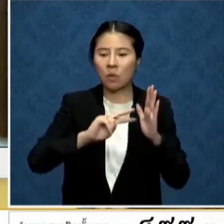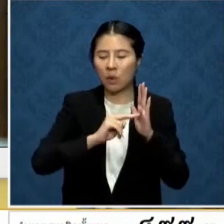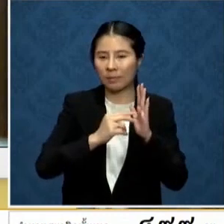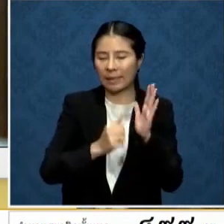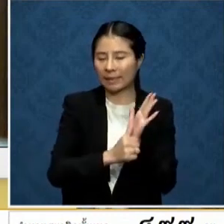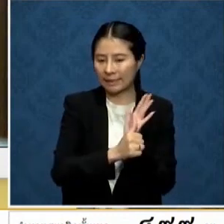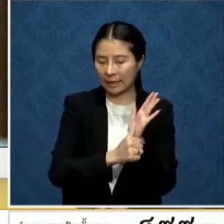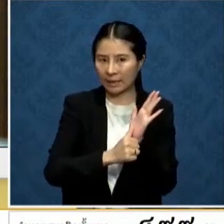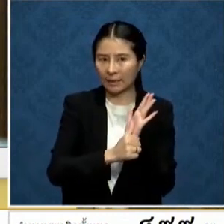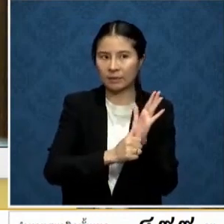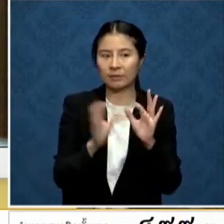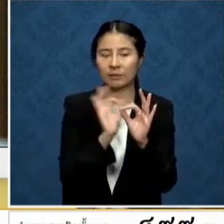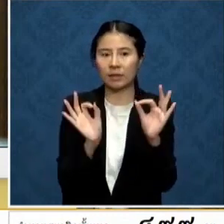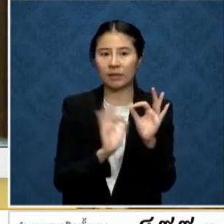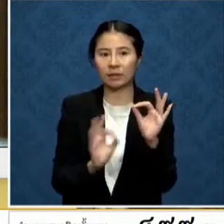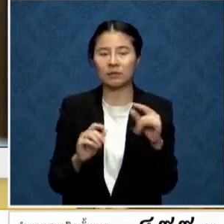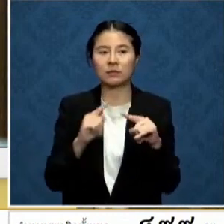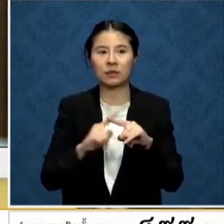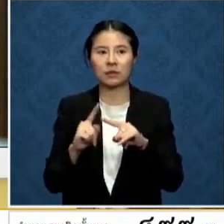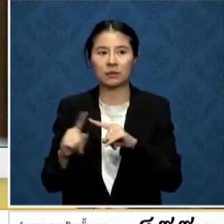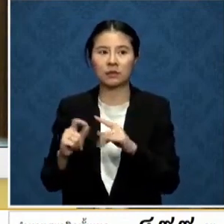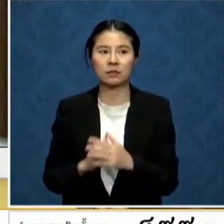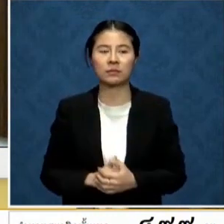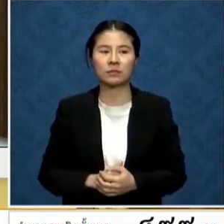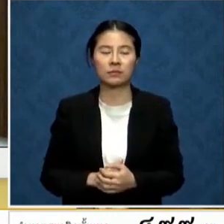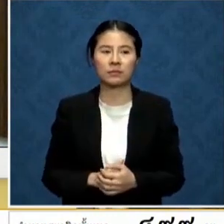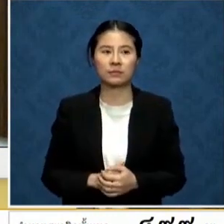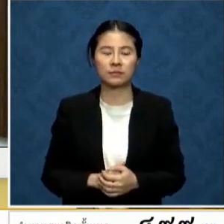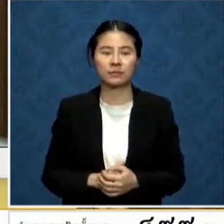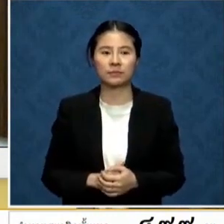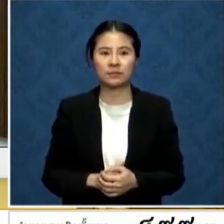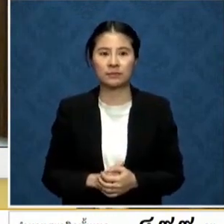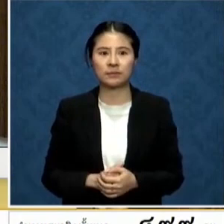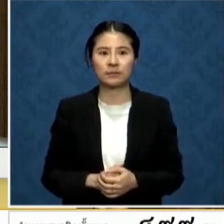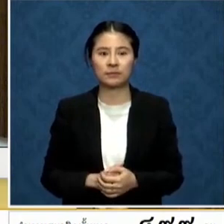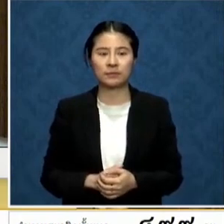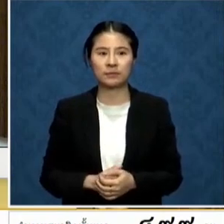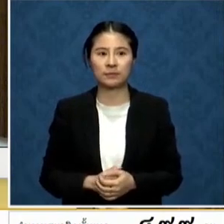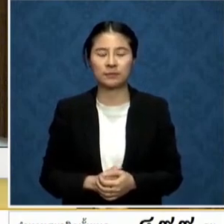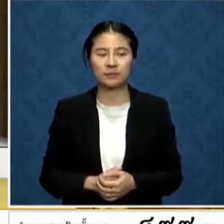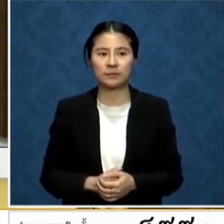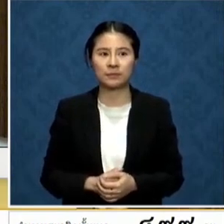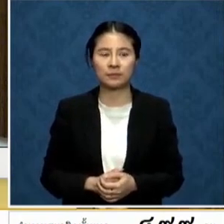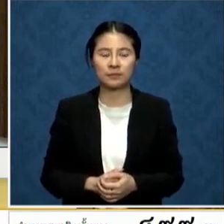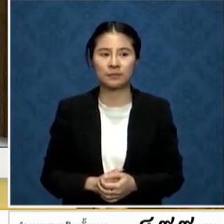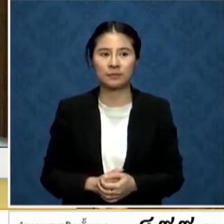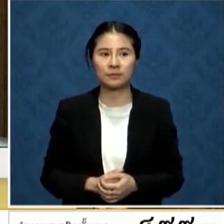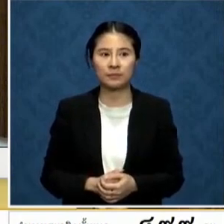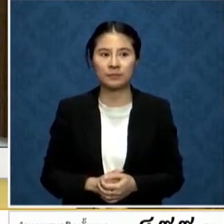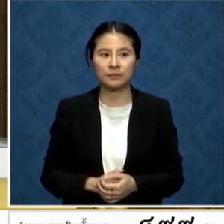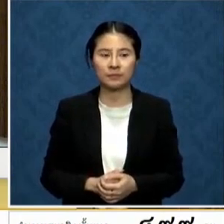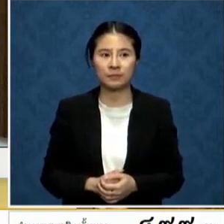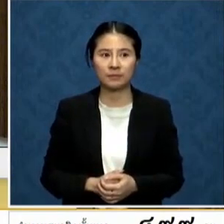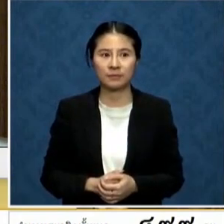โหวในการไปแก้ไขตัวเนื้อหาสาระมากกว่าแก้ไขแค่ข้อผิดพลาดที่เล็กน้อยนะครับสั้นๆครับท่านประธานประเด็น